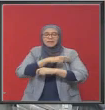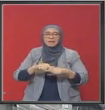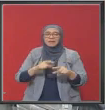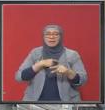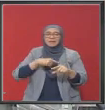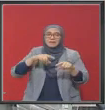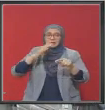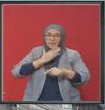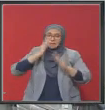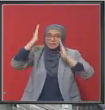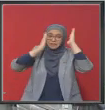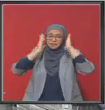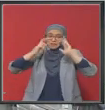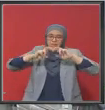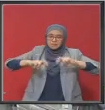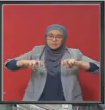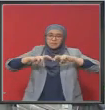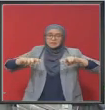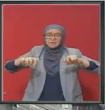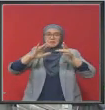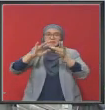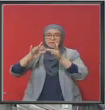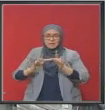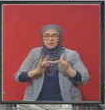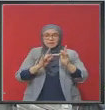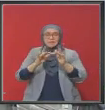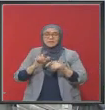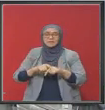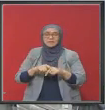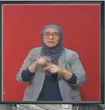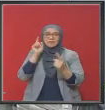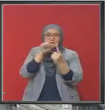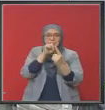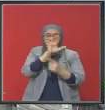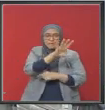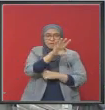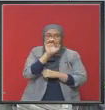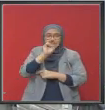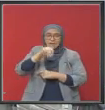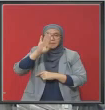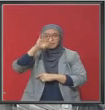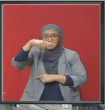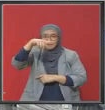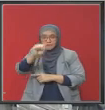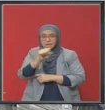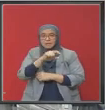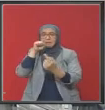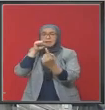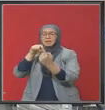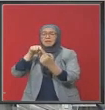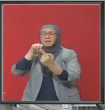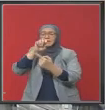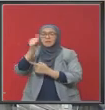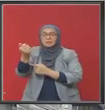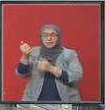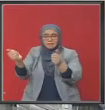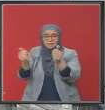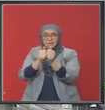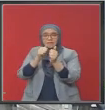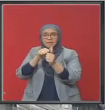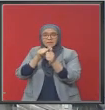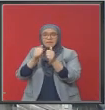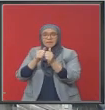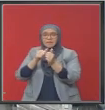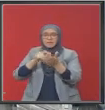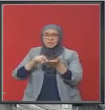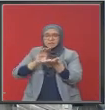mirren kepada antara 500mbps hingga 10gbps dengan peruntukan sebanyak